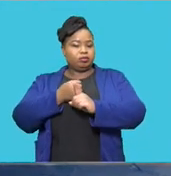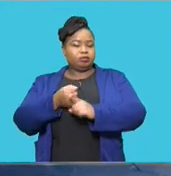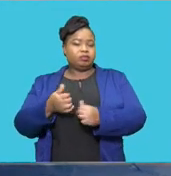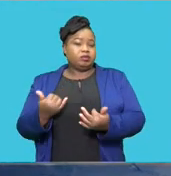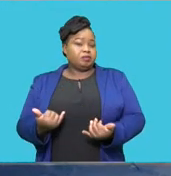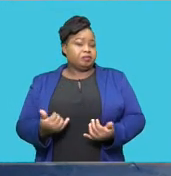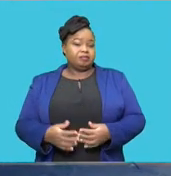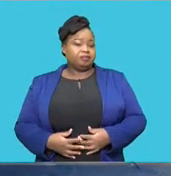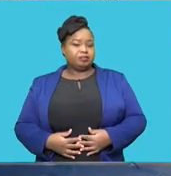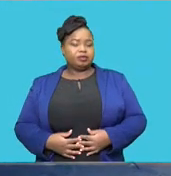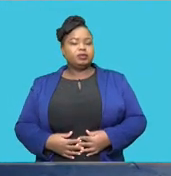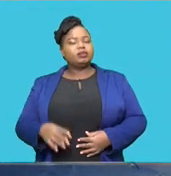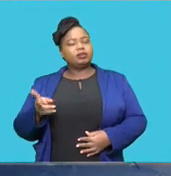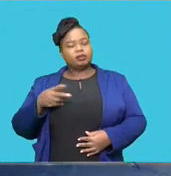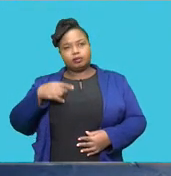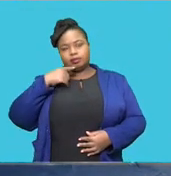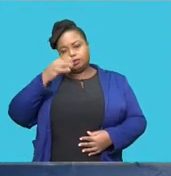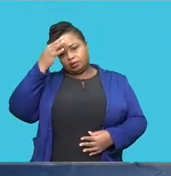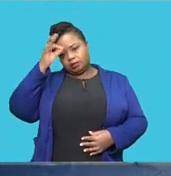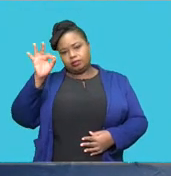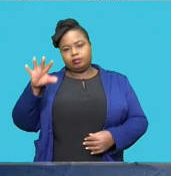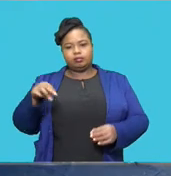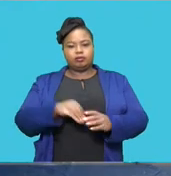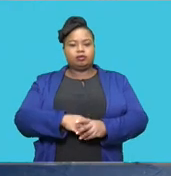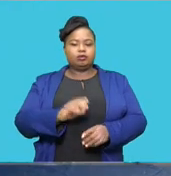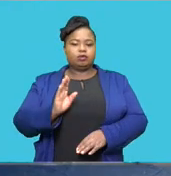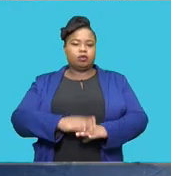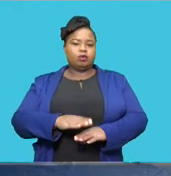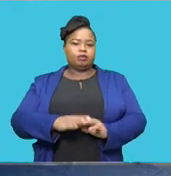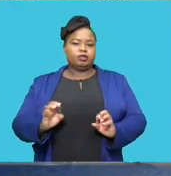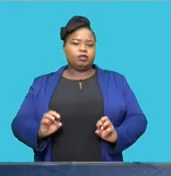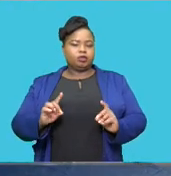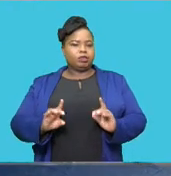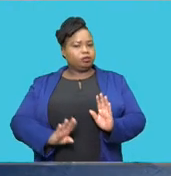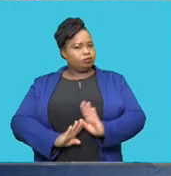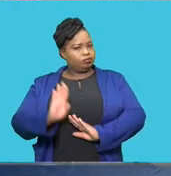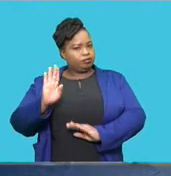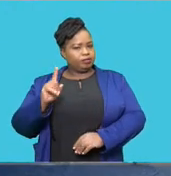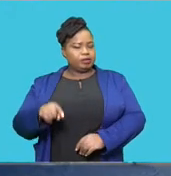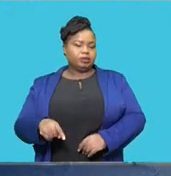ikhoyo namhlanje. Ecela ke norhulumente ukubangenelele azame ukuphucula imfundo ukubheka